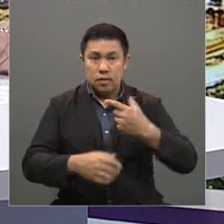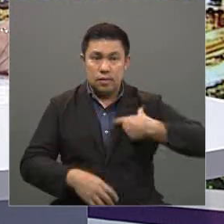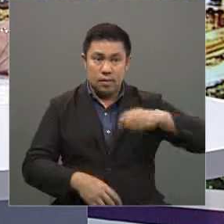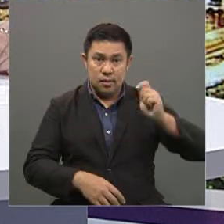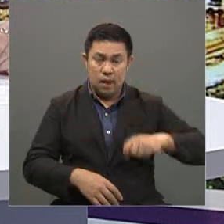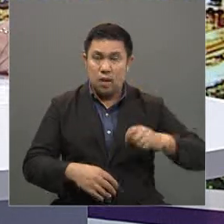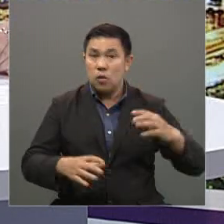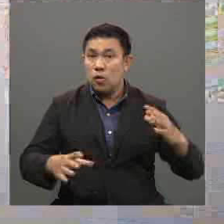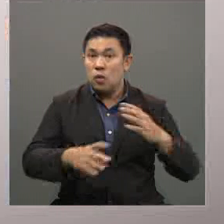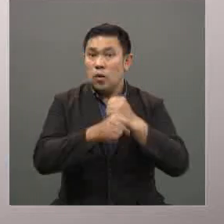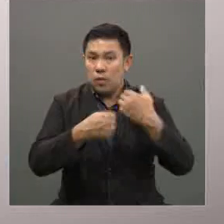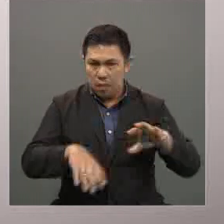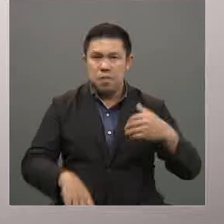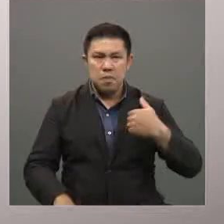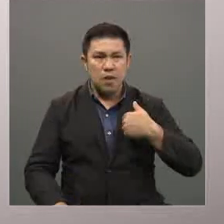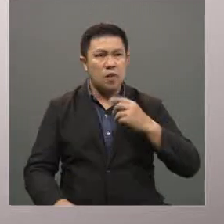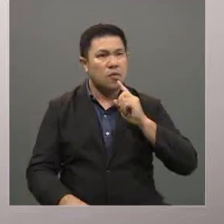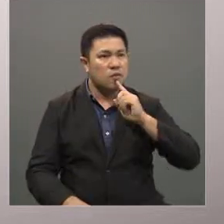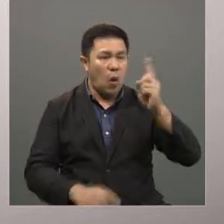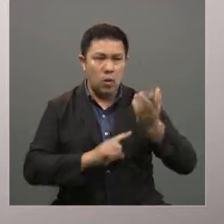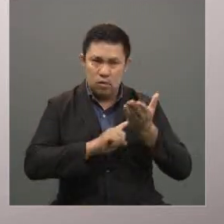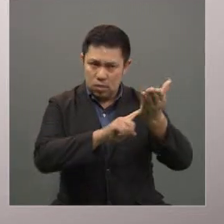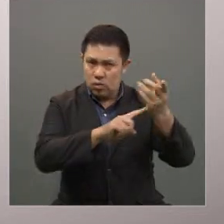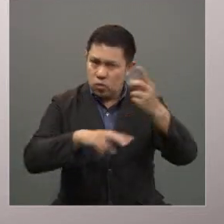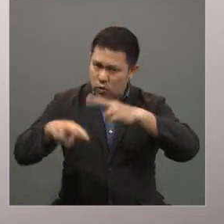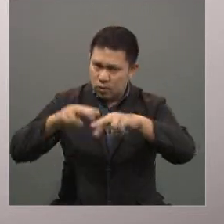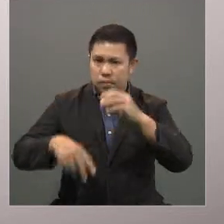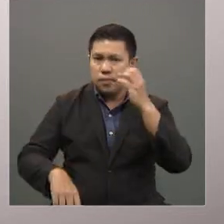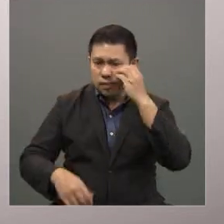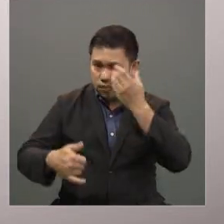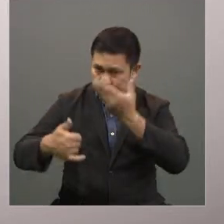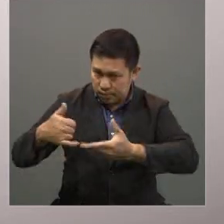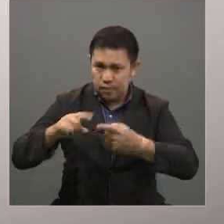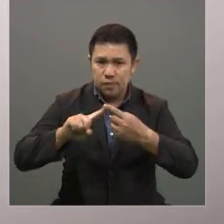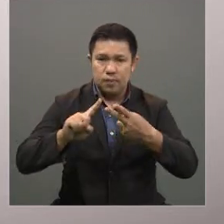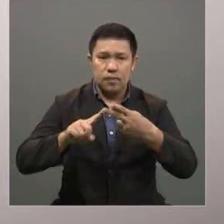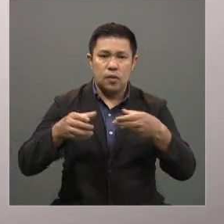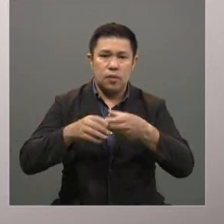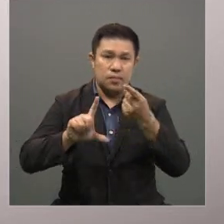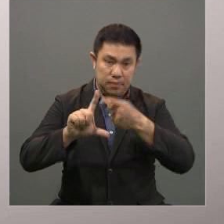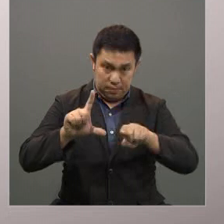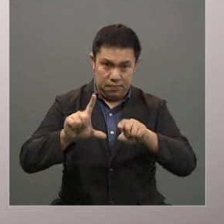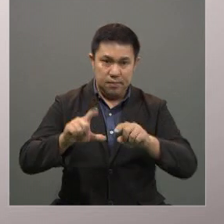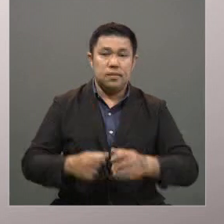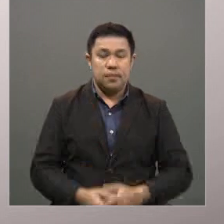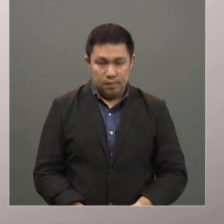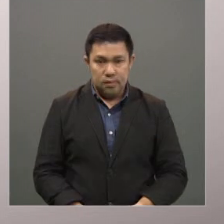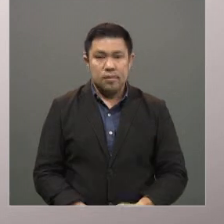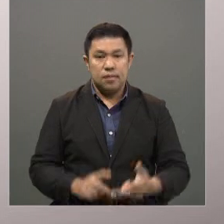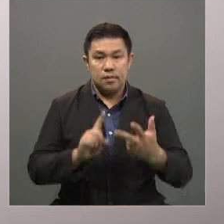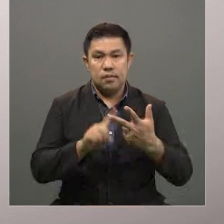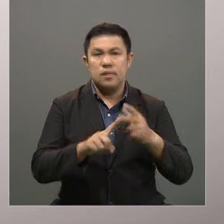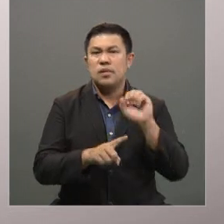วินิจฉัยออกมาเนี่ยก็มีการไปยื่นให้ตรวจสอบทั้งนายพิธาแล้วก็พรรคก้าวไกลอเพิ่มเติมรวมถึง